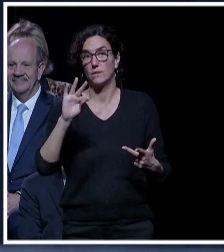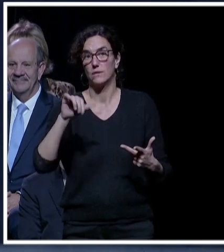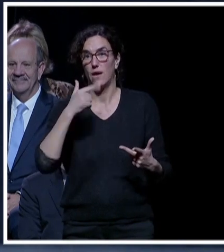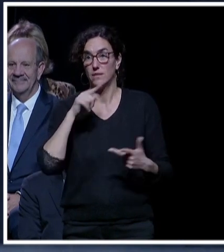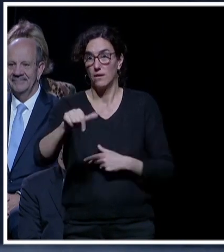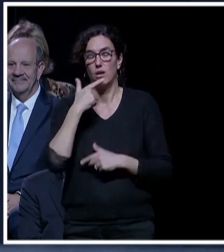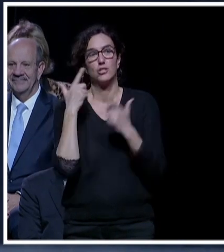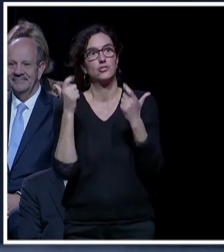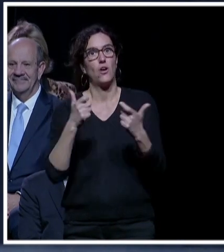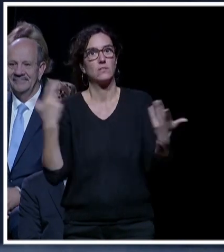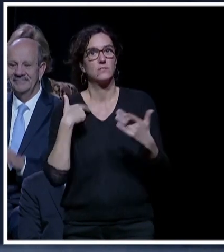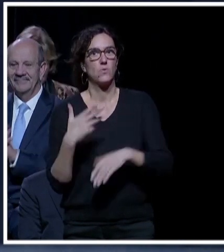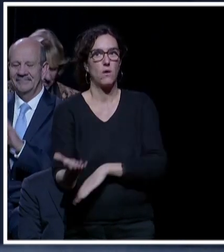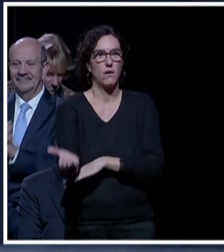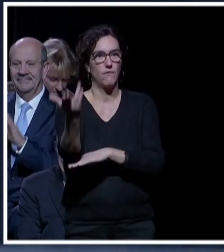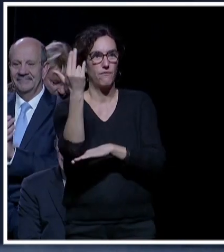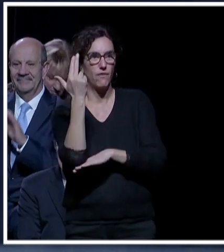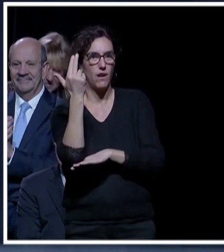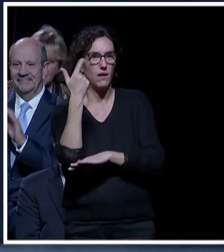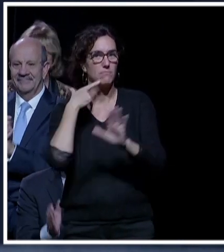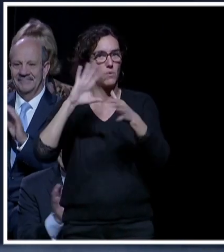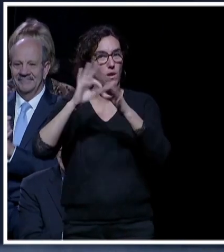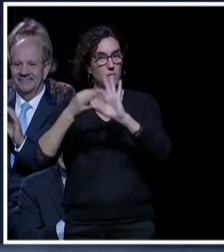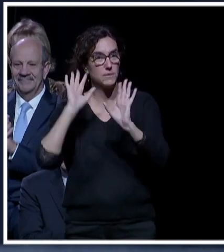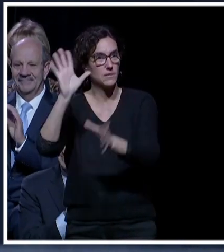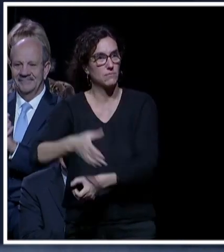la flamme olympique. Quelle fierté et quelle joie pour nous.